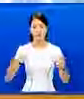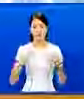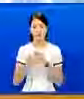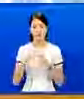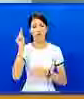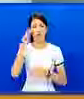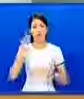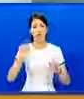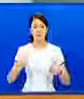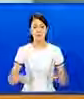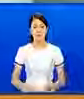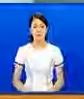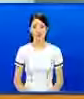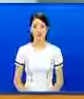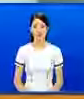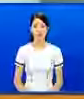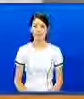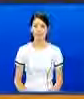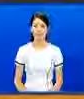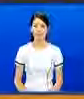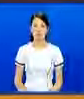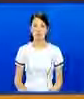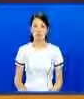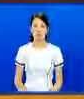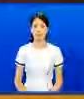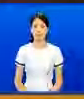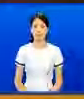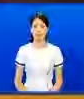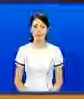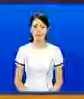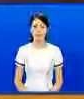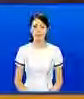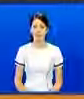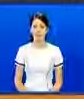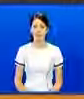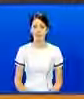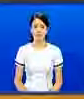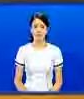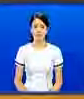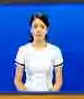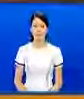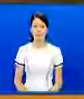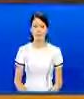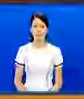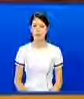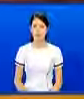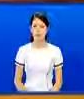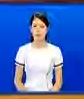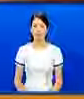алады. Жасымда ғылым бар деп ескермедім, пайдасын көре тұра тексермедім, ер жеткен соң түспеді